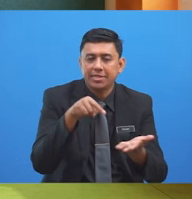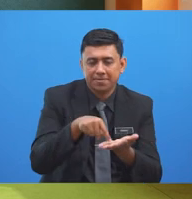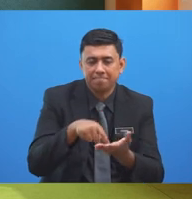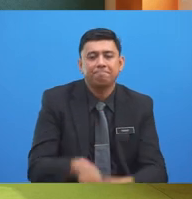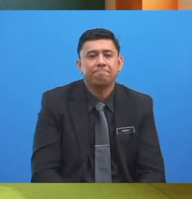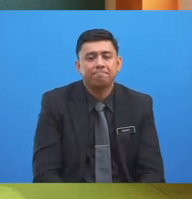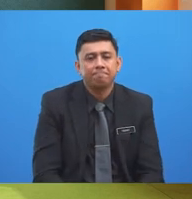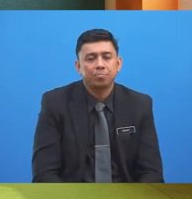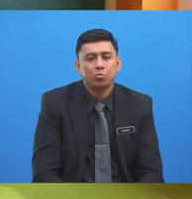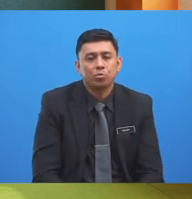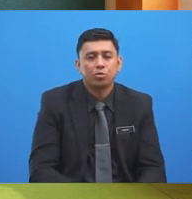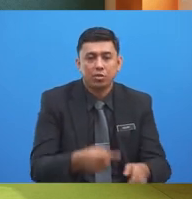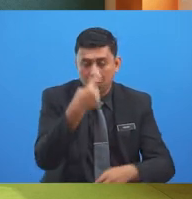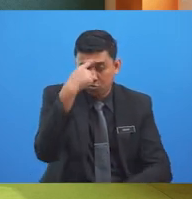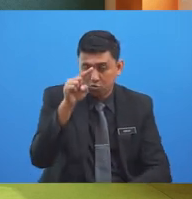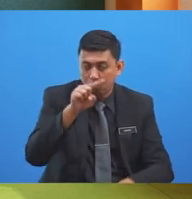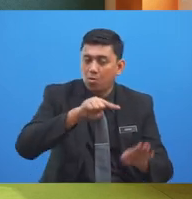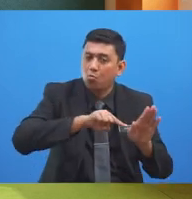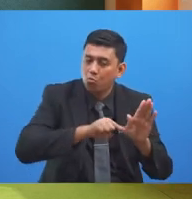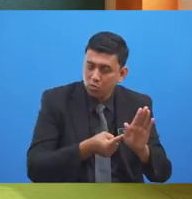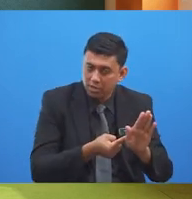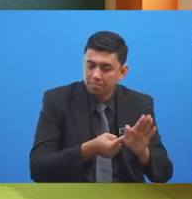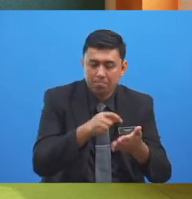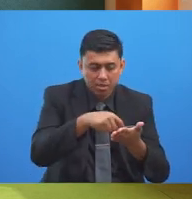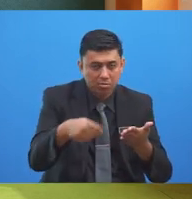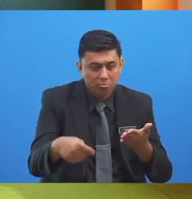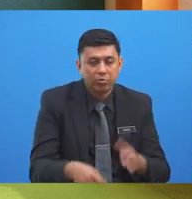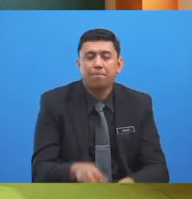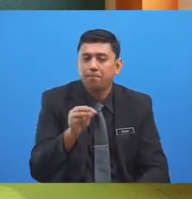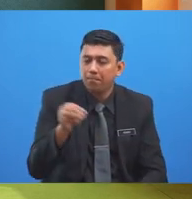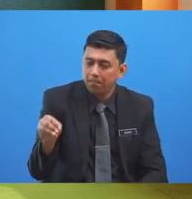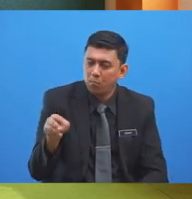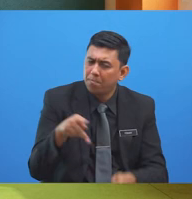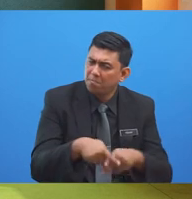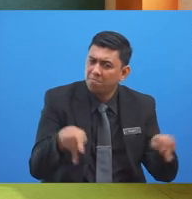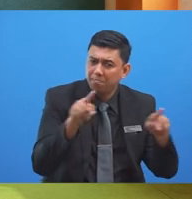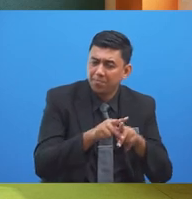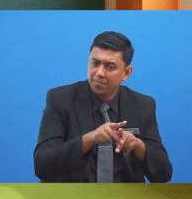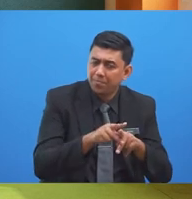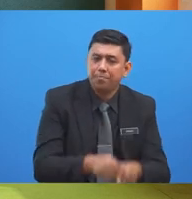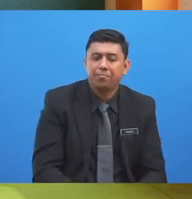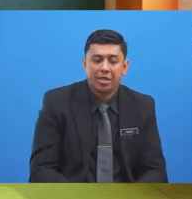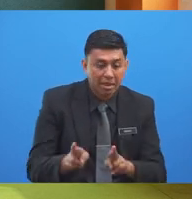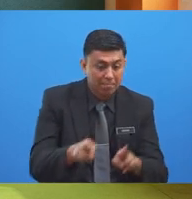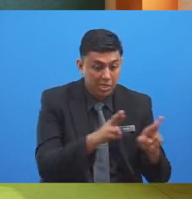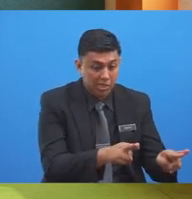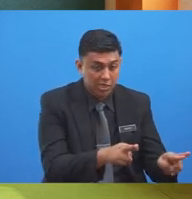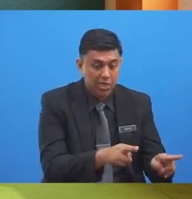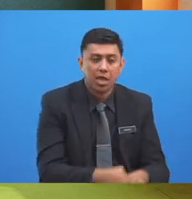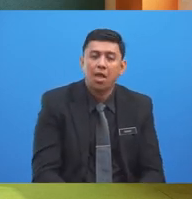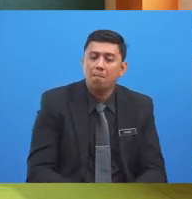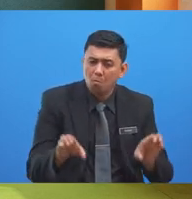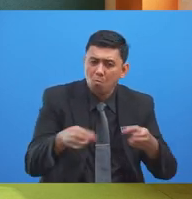ini. Untuk memulakan penulisan atau cara lengkap, murid-murid perlu merancang